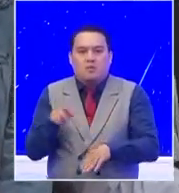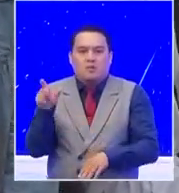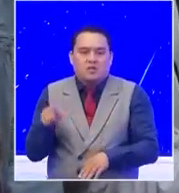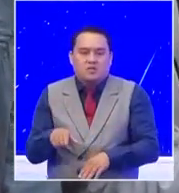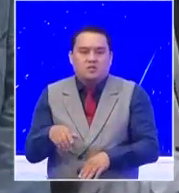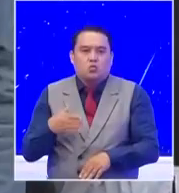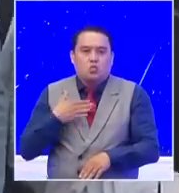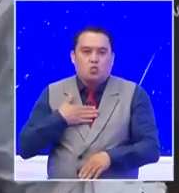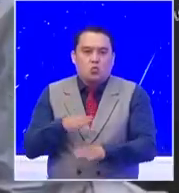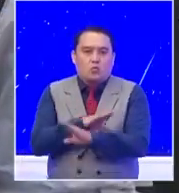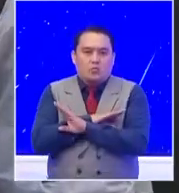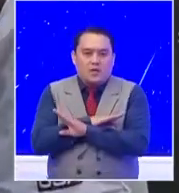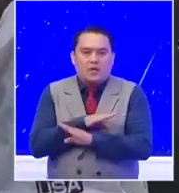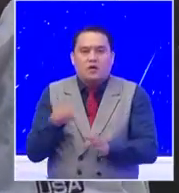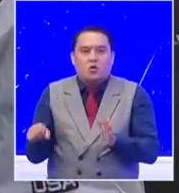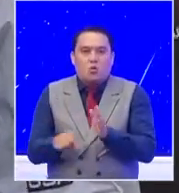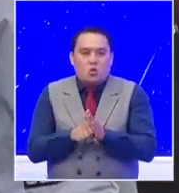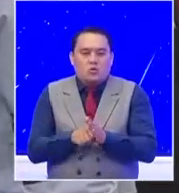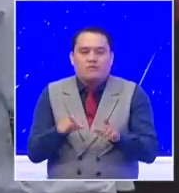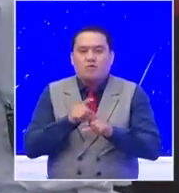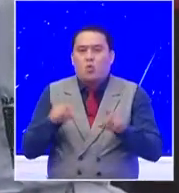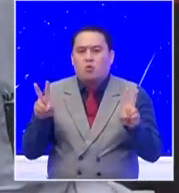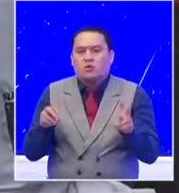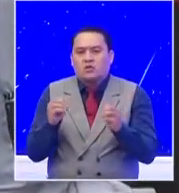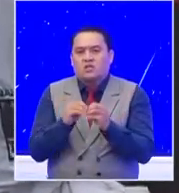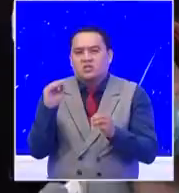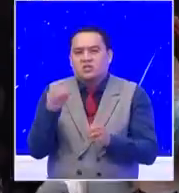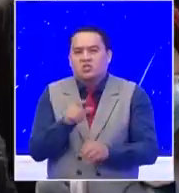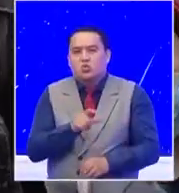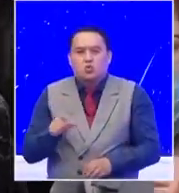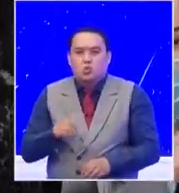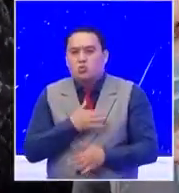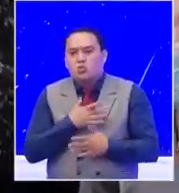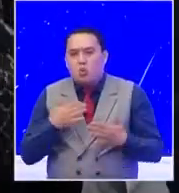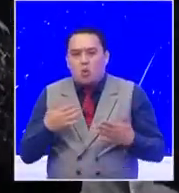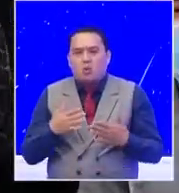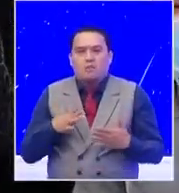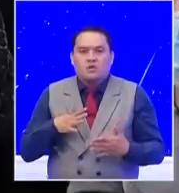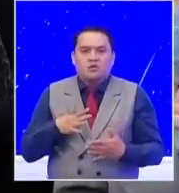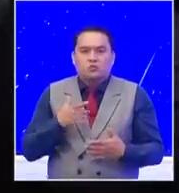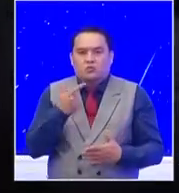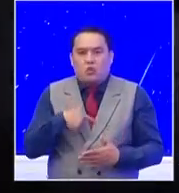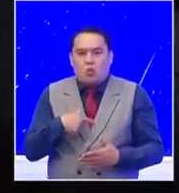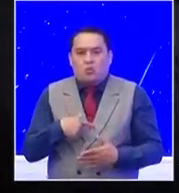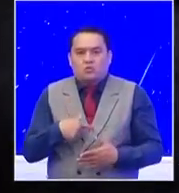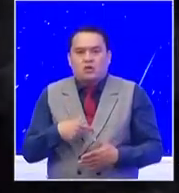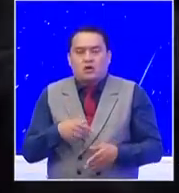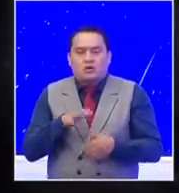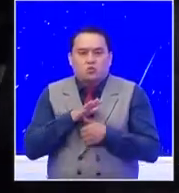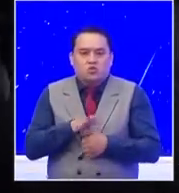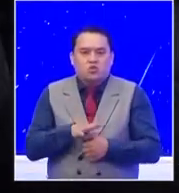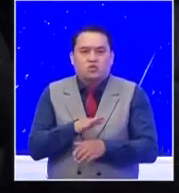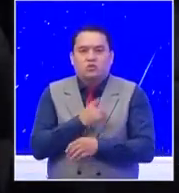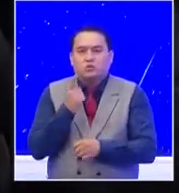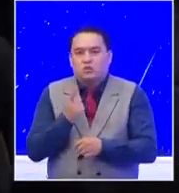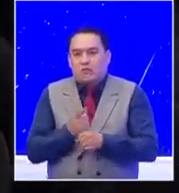стражи порядка. Антироссийские плакаты в руках у десятков тысяч людей, многие из которых пережили свой опыт дискриминации.